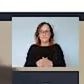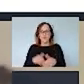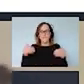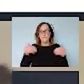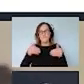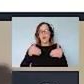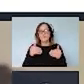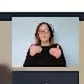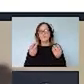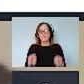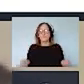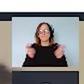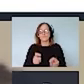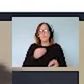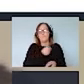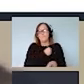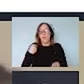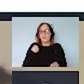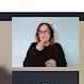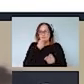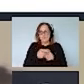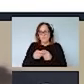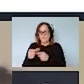możliwości współczesnej polszczyzny eksplorujecie.